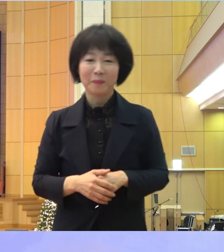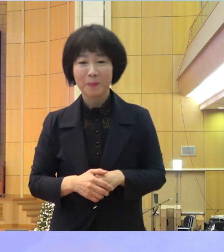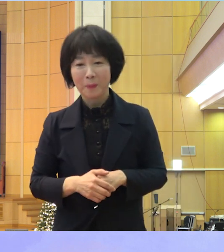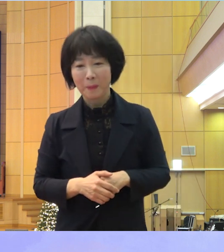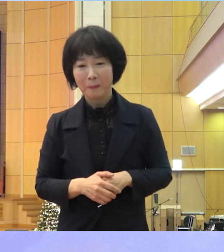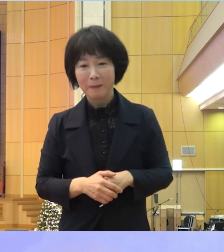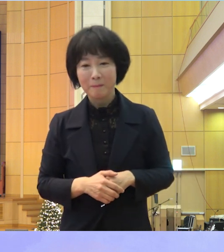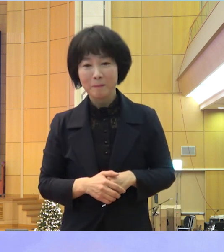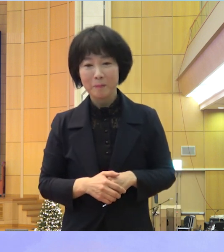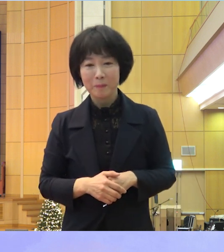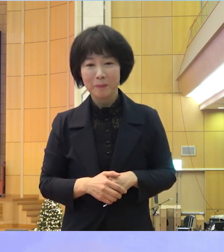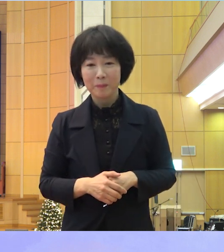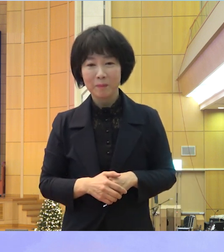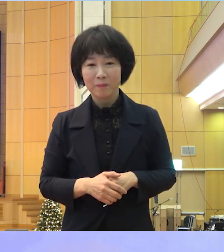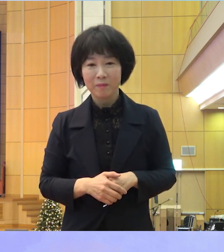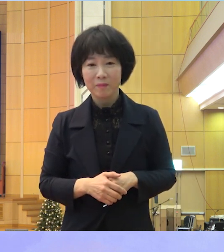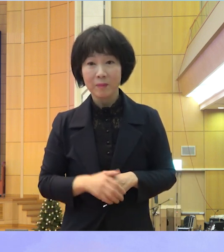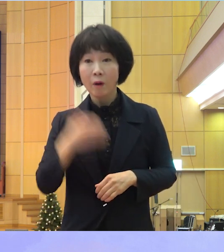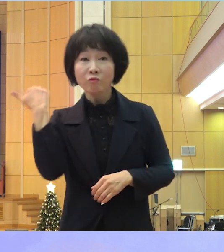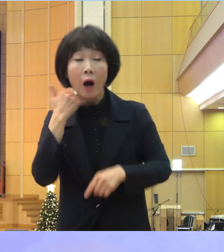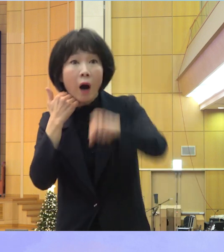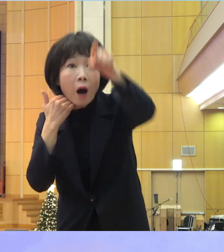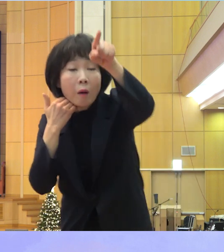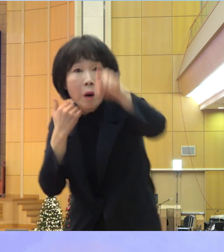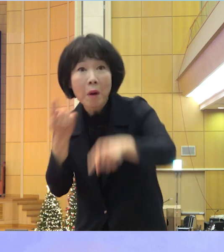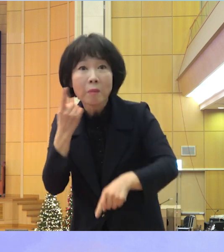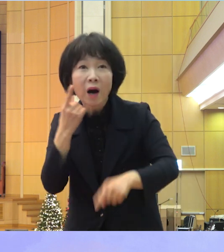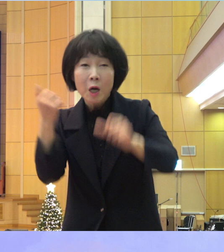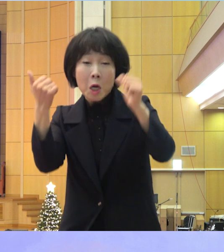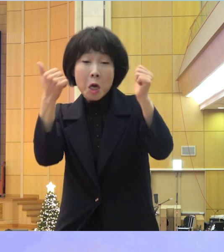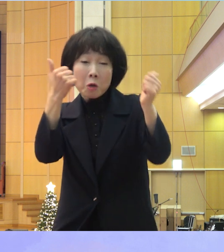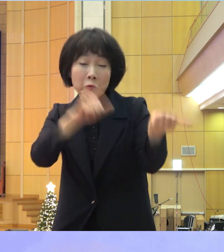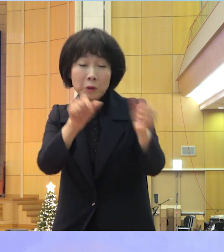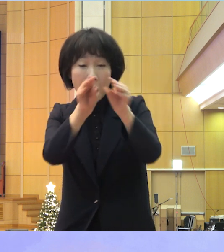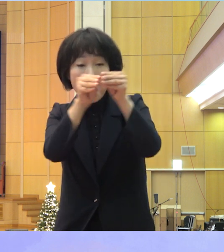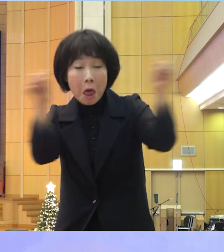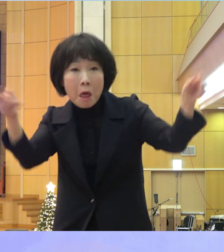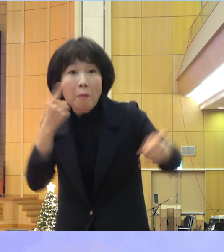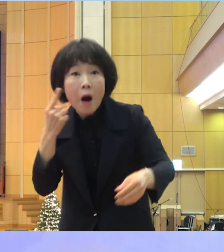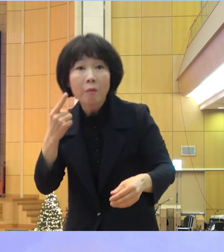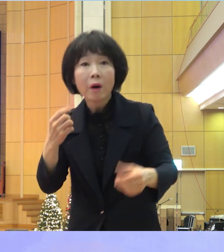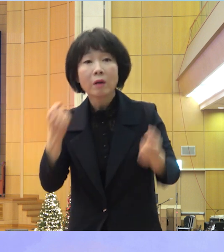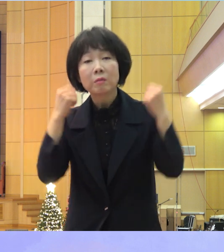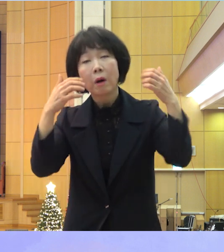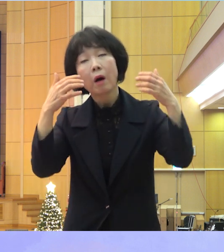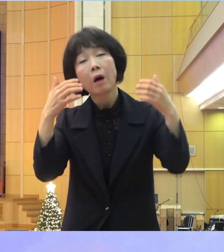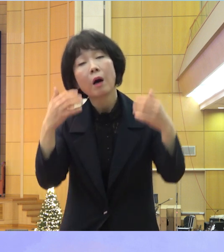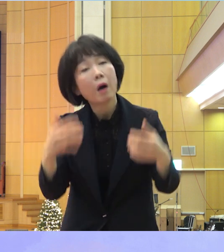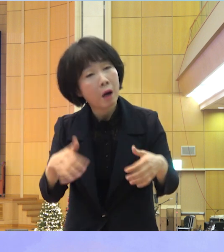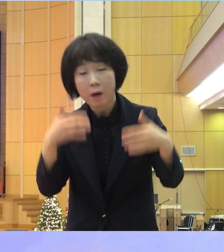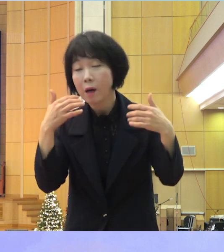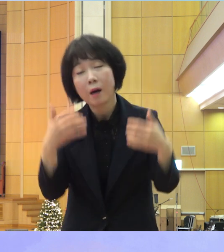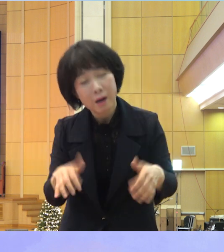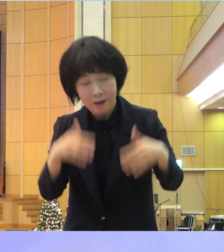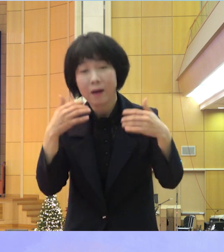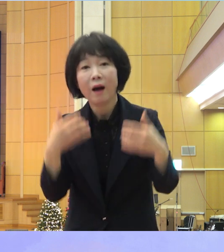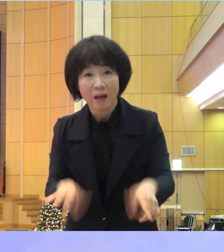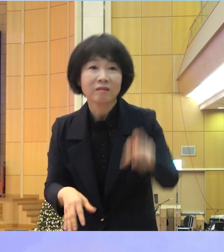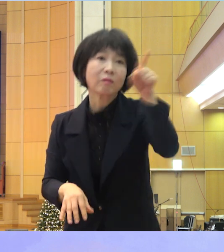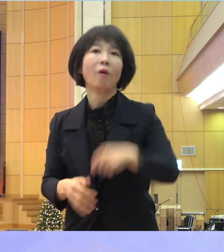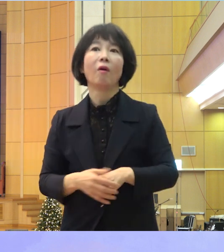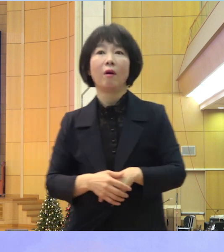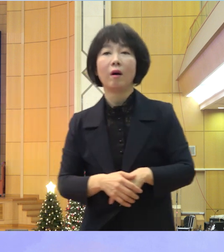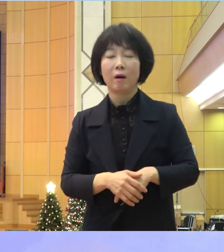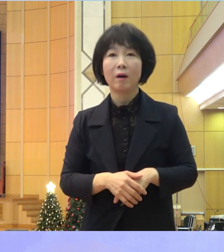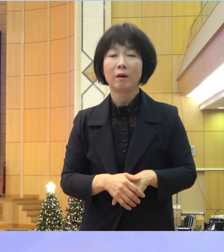충만한 상태였고, 반대로 한 사람은 또 죽을 때 힘도 없고. 그런데 이